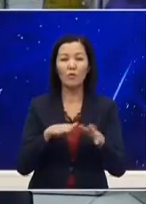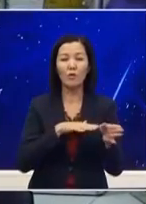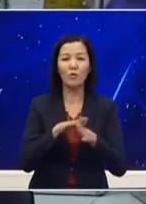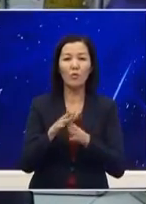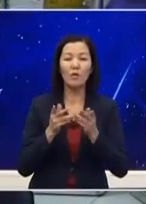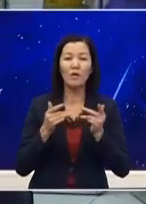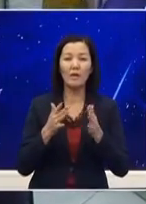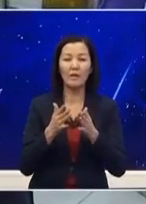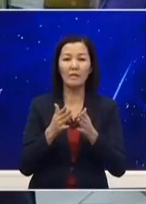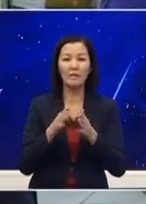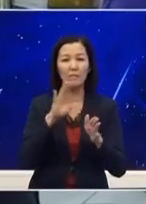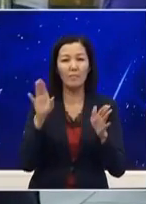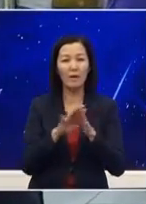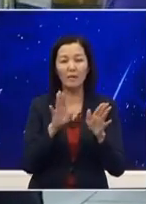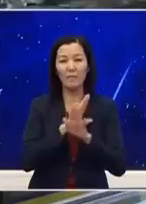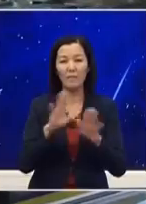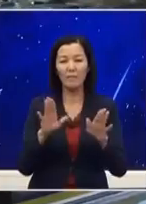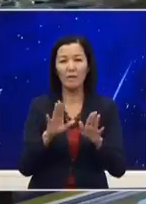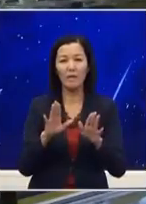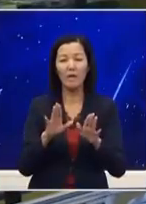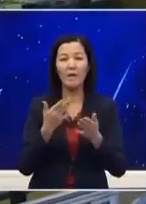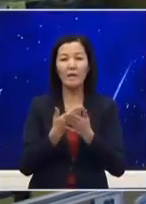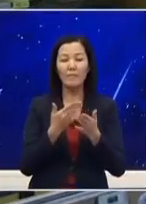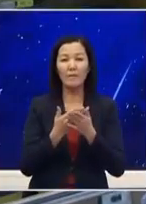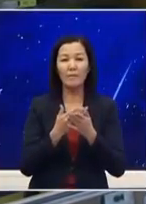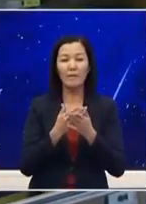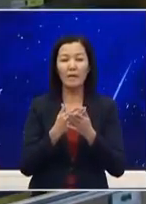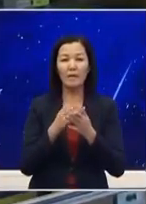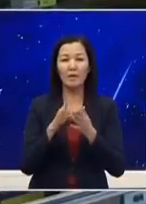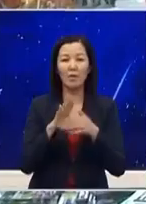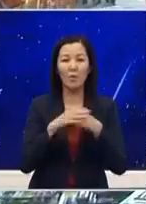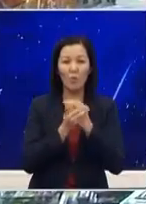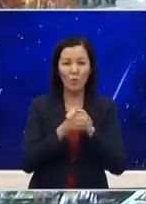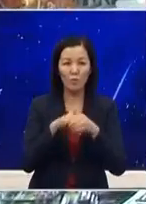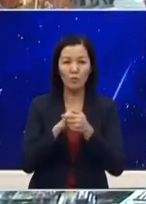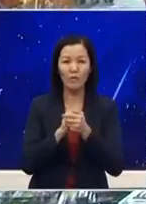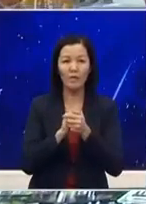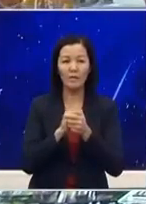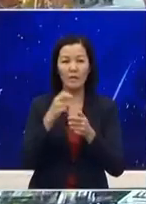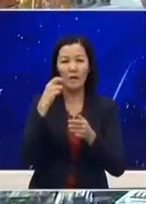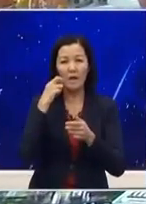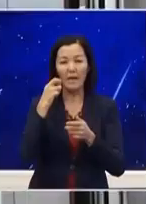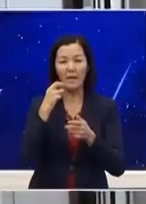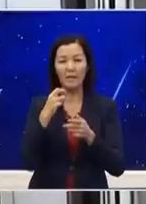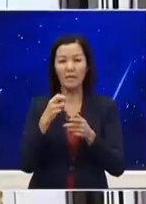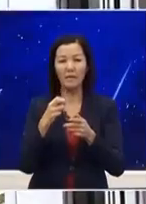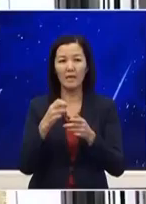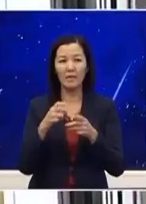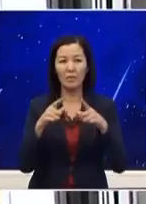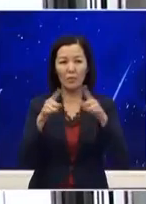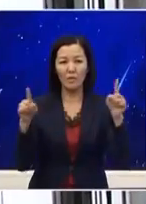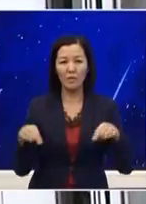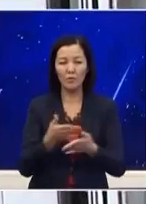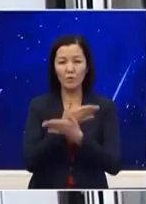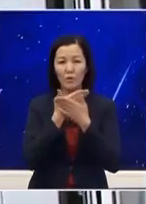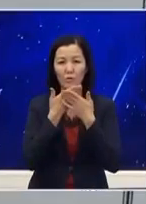талап ережелер сақтала бермейді. Бірінде антисептик есік артында орналасса, енді бірінде аяқ киімдегі микробты залалсыздандыратын еден төсегіш жоқ.